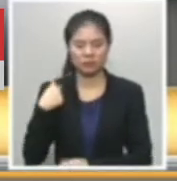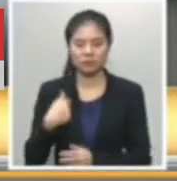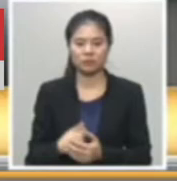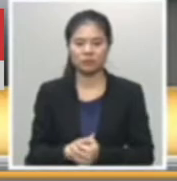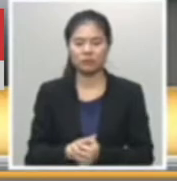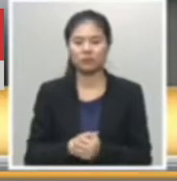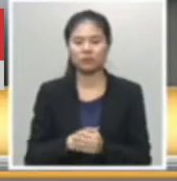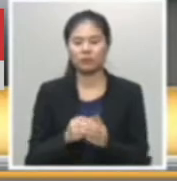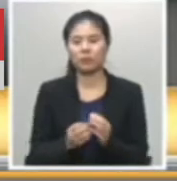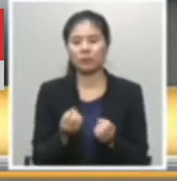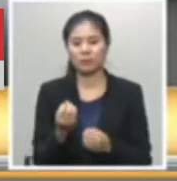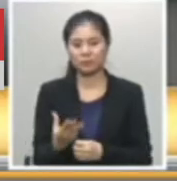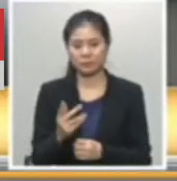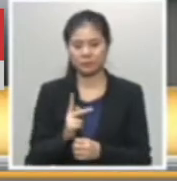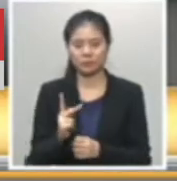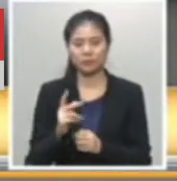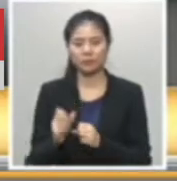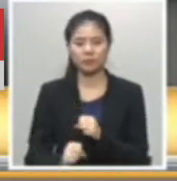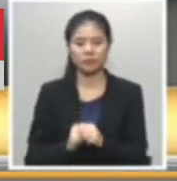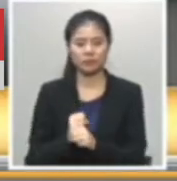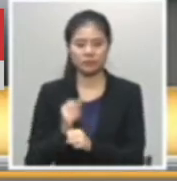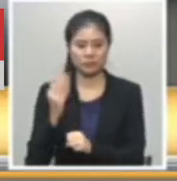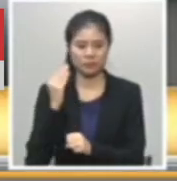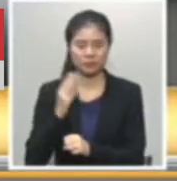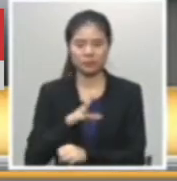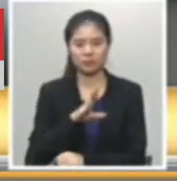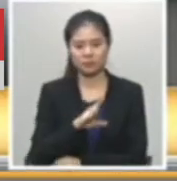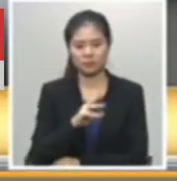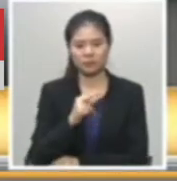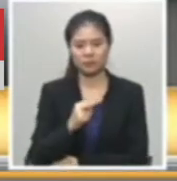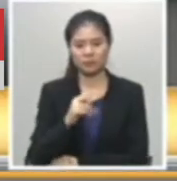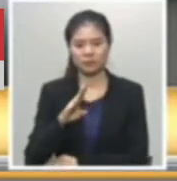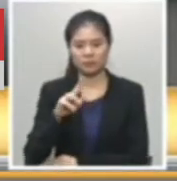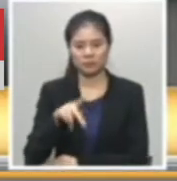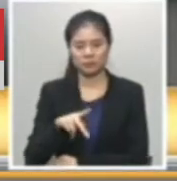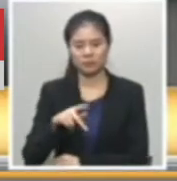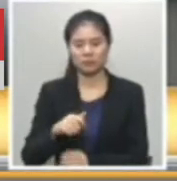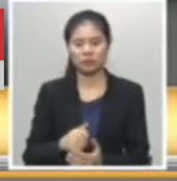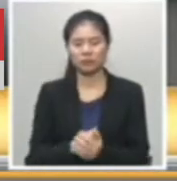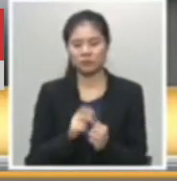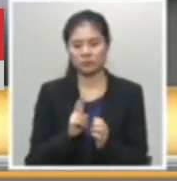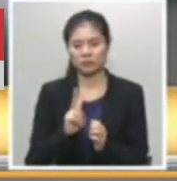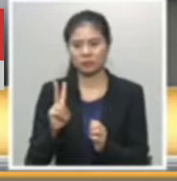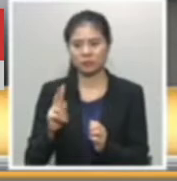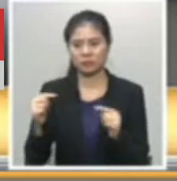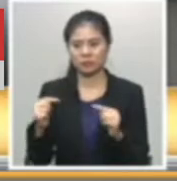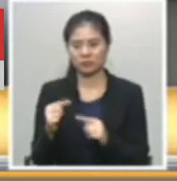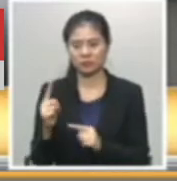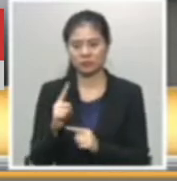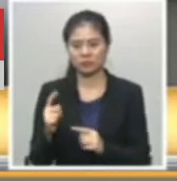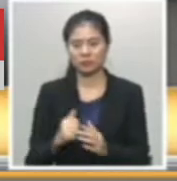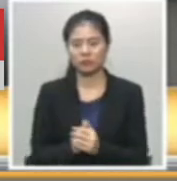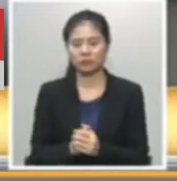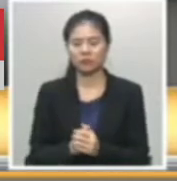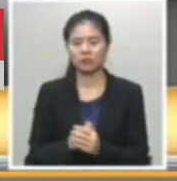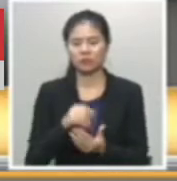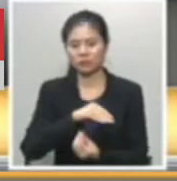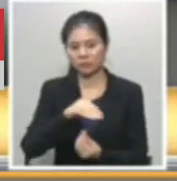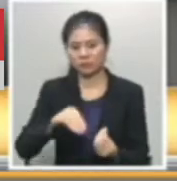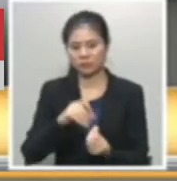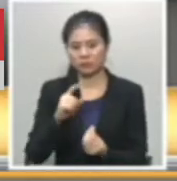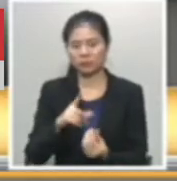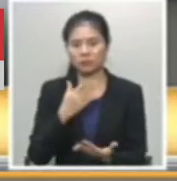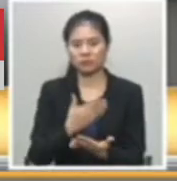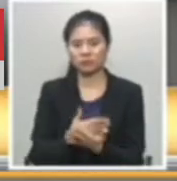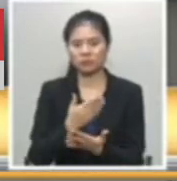นกว่าปีที่แล้วนะช่วงเดียวกันเนี้ยถึง 54,000 คนด้วยกันตัวเลขตัวที่2ครับสำนักงานเศรษฐกิจการคลังนั้น